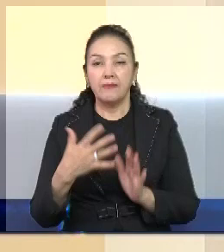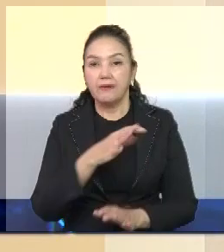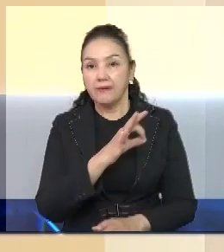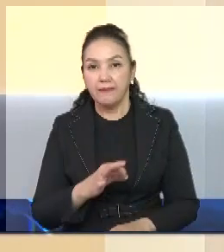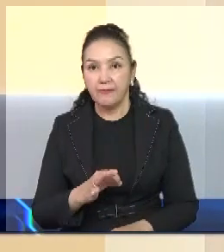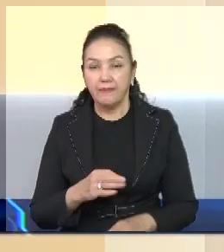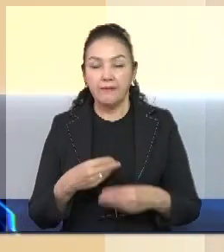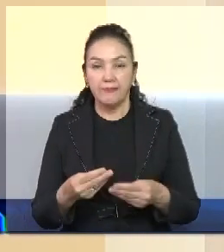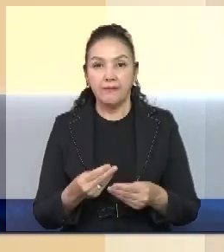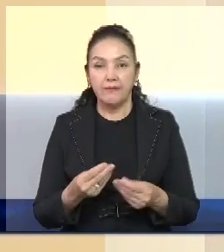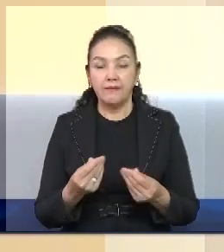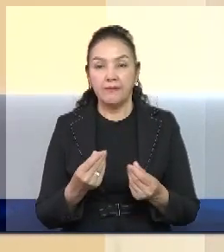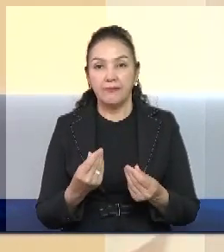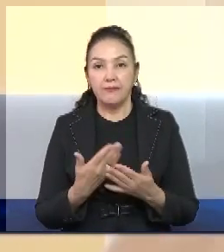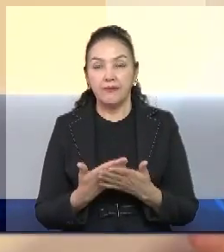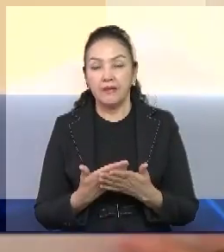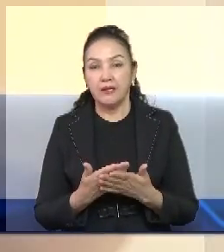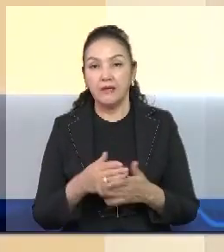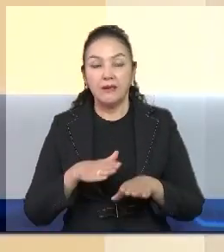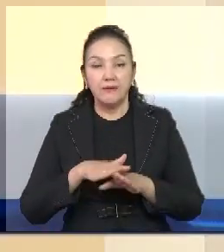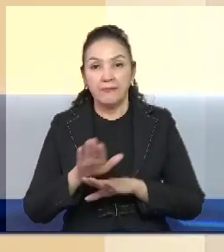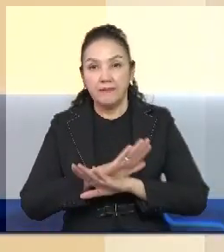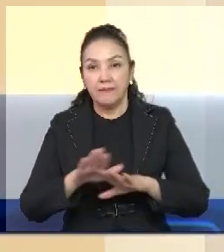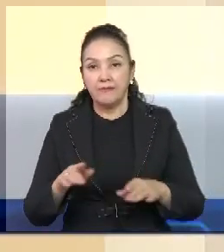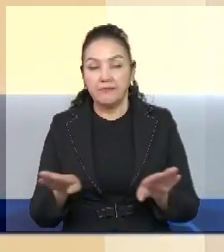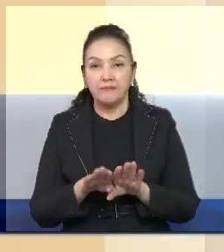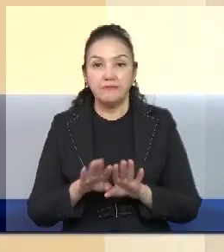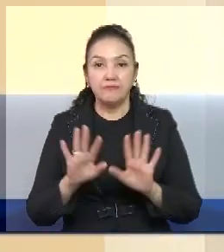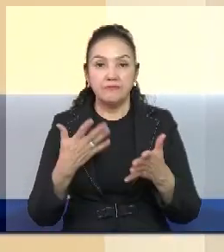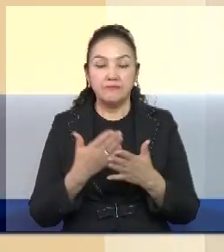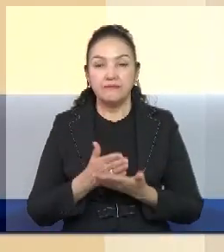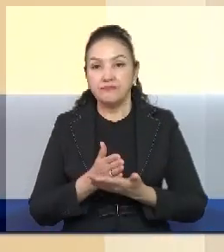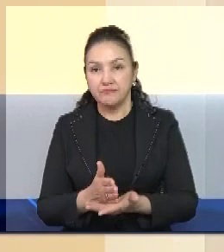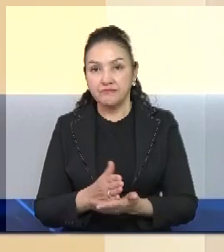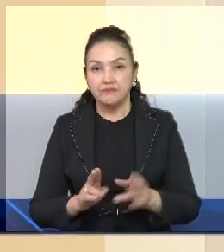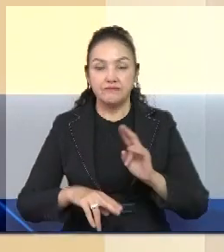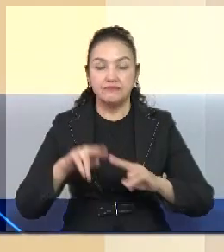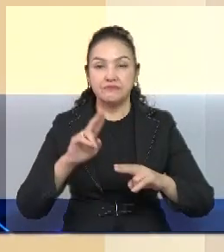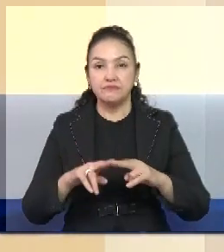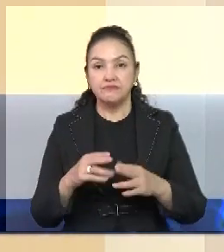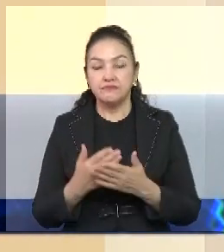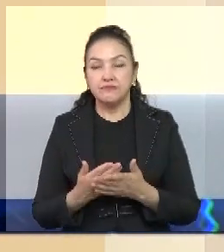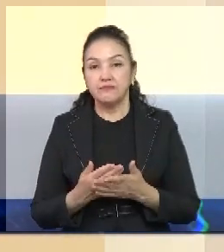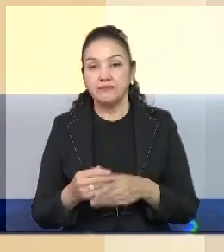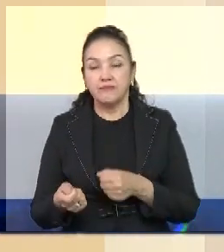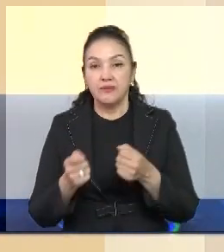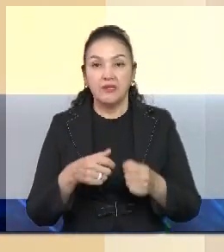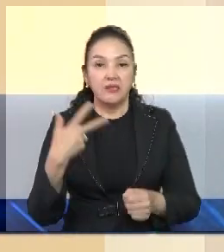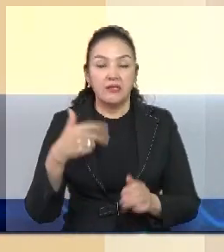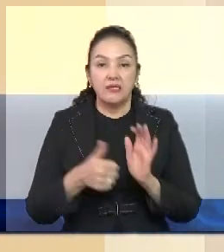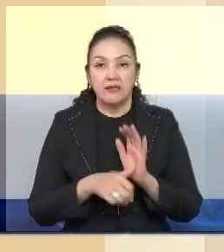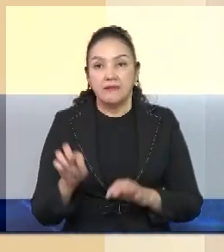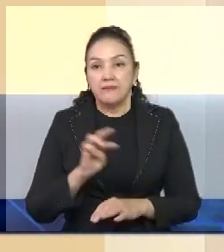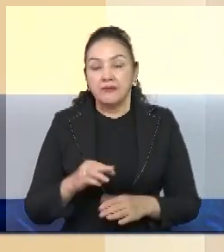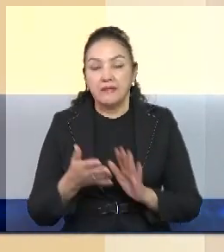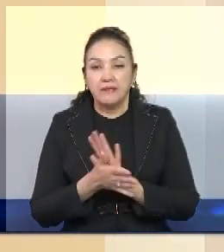процентов выделенных денег проекты не реализуются аналогичная ситуация по направлению строительства при выделенных 36